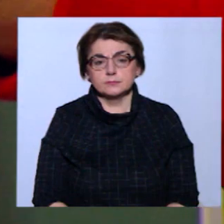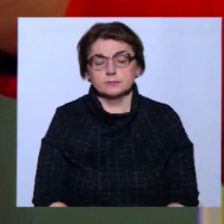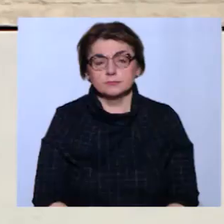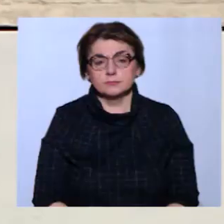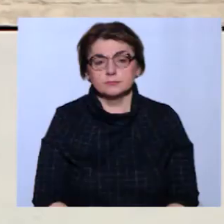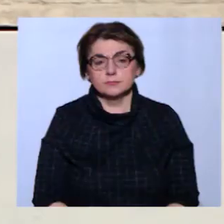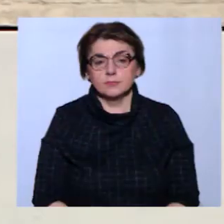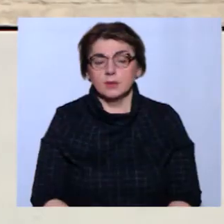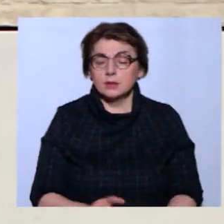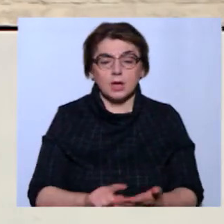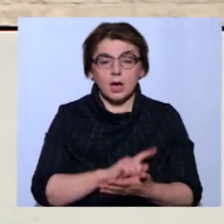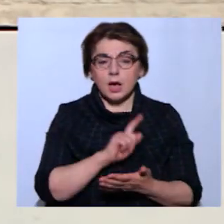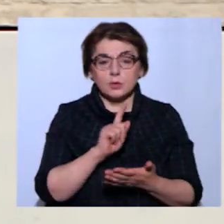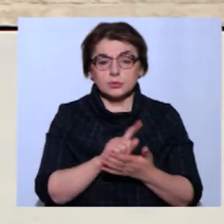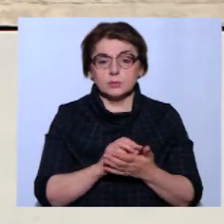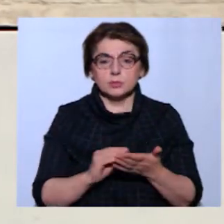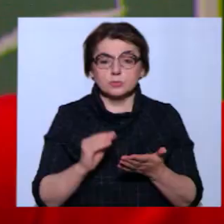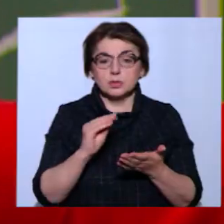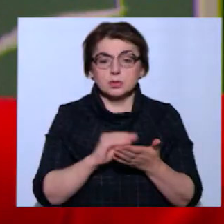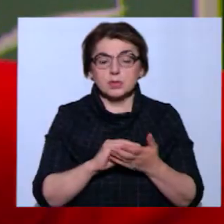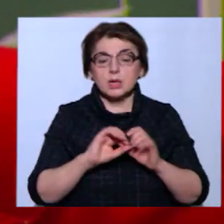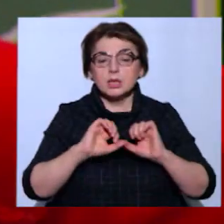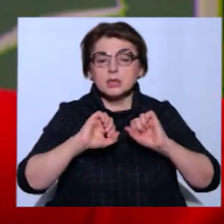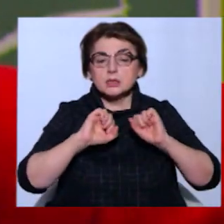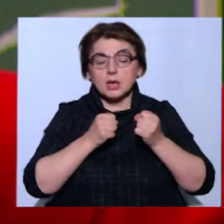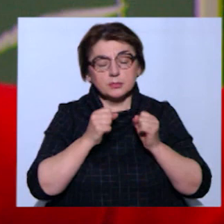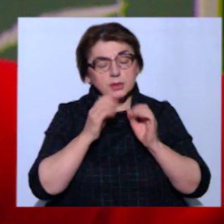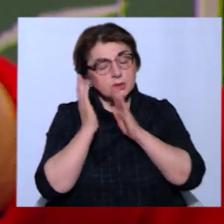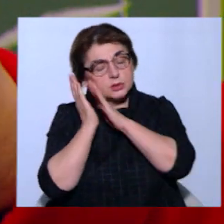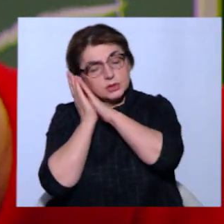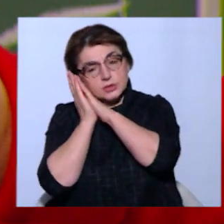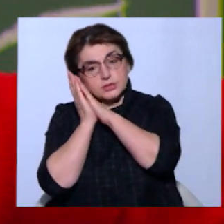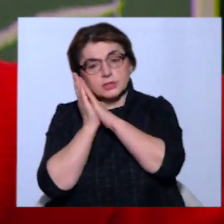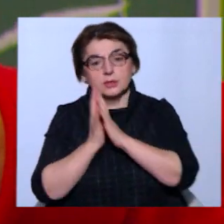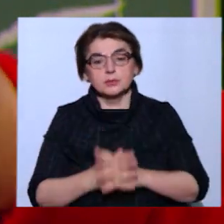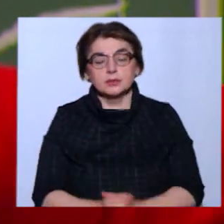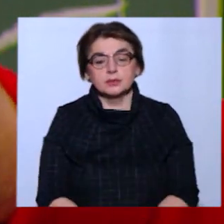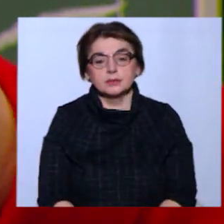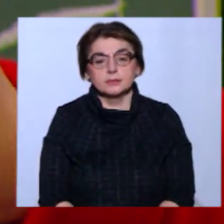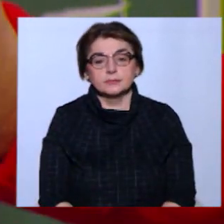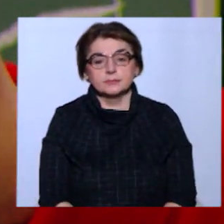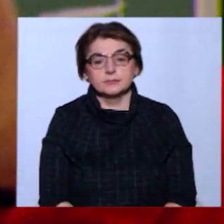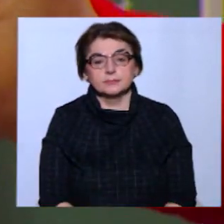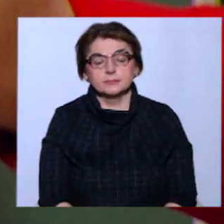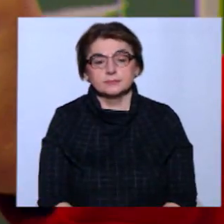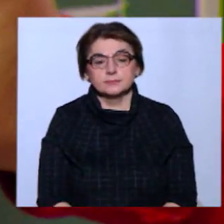და აუცილებლად დავწეროთ, რომ ზამთრის ცილს ეძლევა, ანუ ზამთრის ცილი.